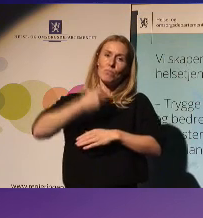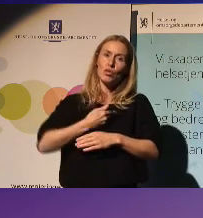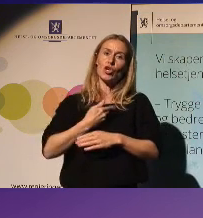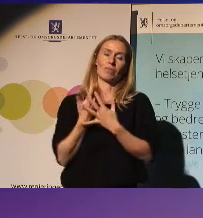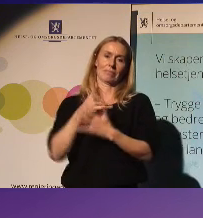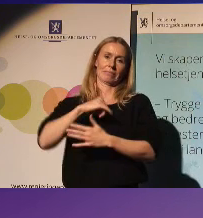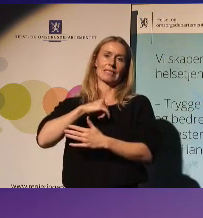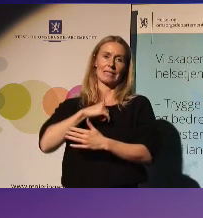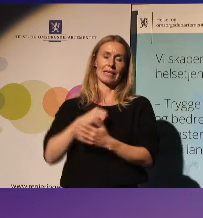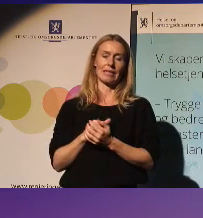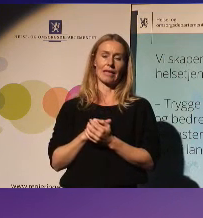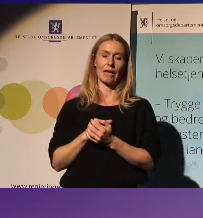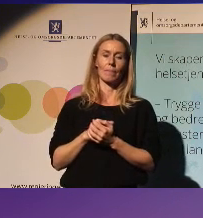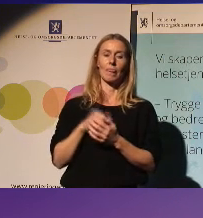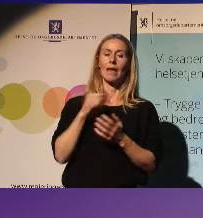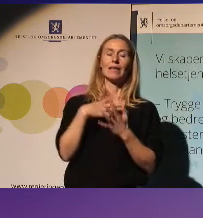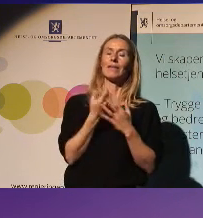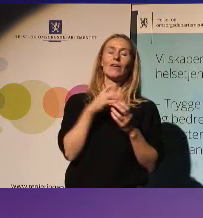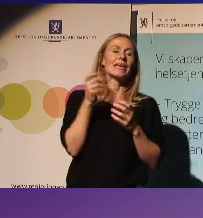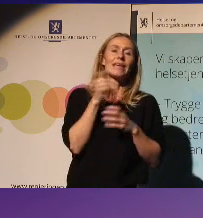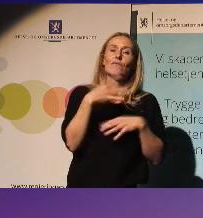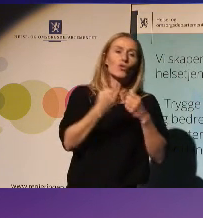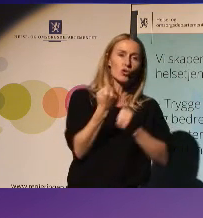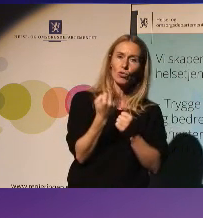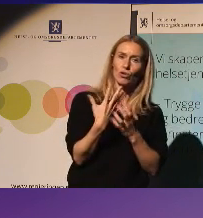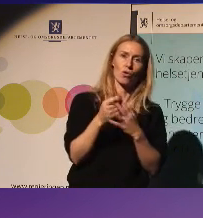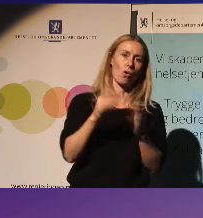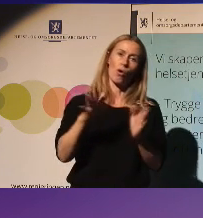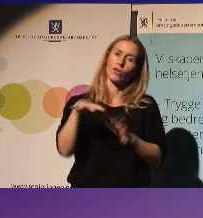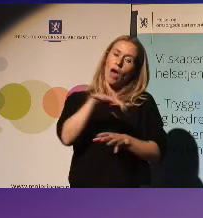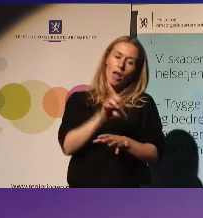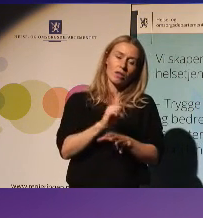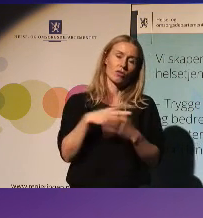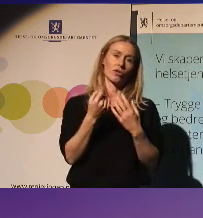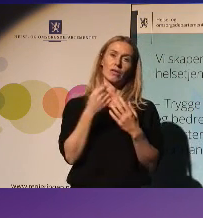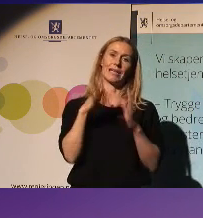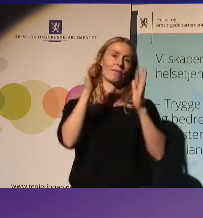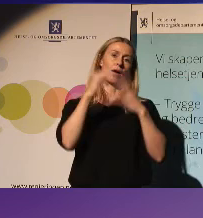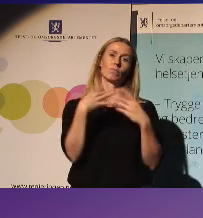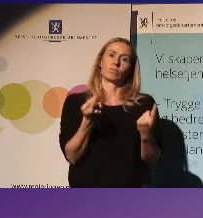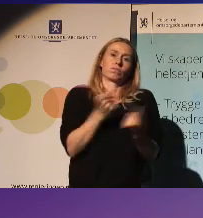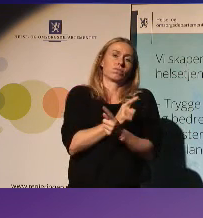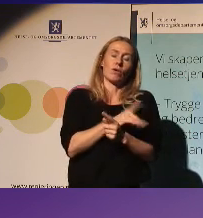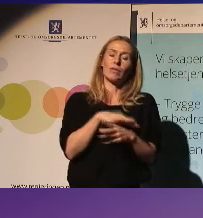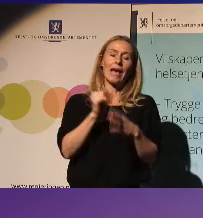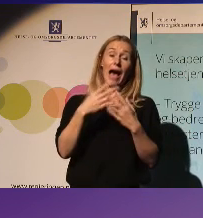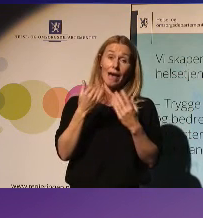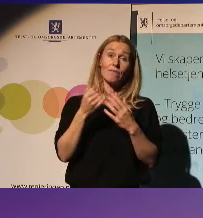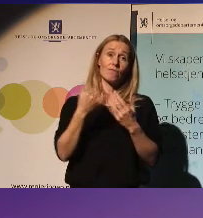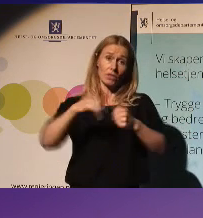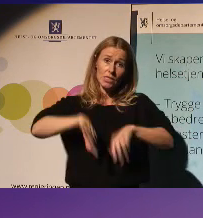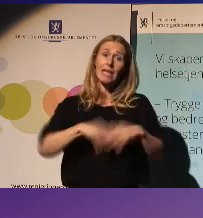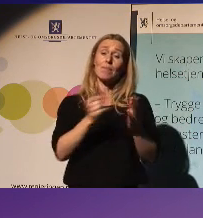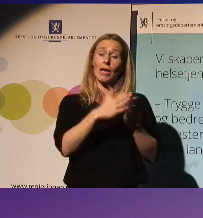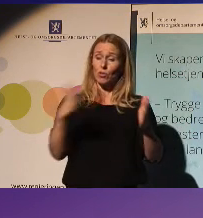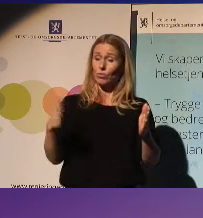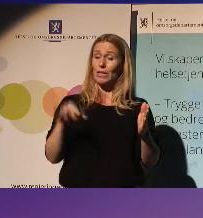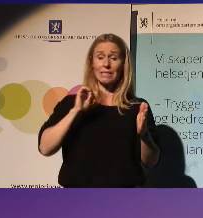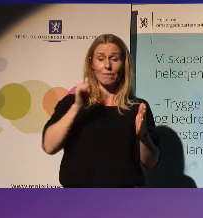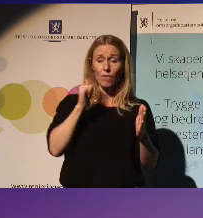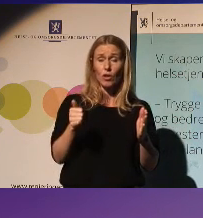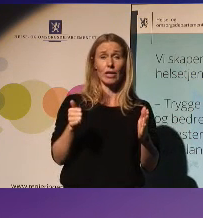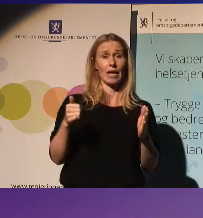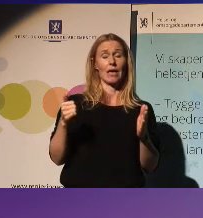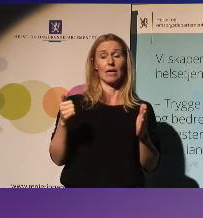Det er selvsagt ingen quick fix når du har fått livet ditt snudd på hodet på den måten. Og det er heller ingen dans på rosa som denne innbyggeren